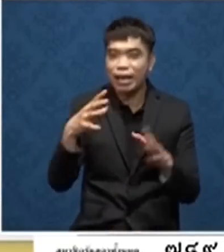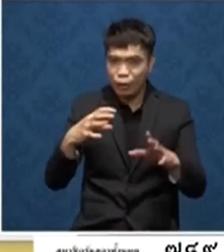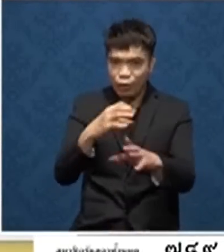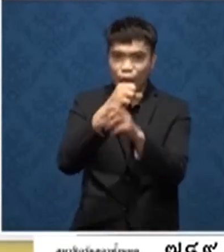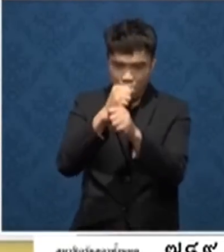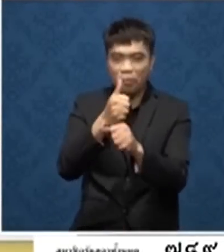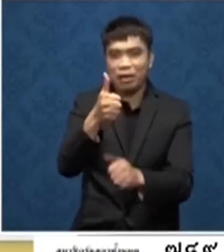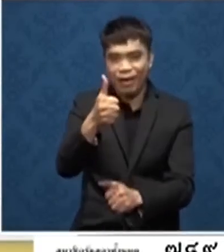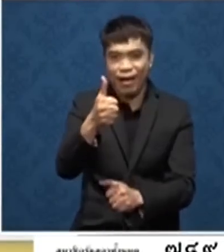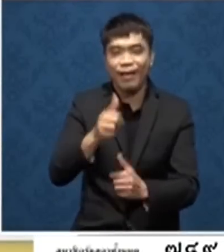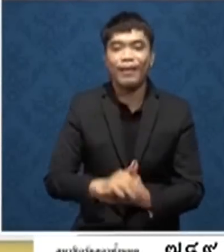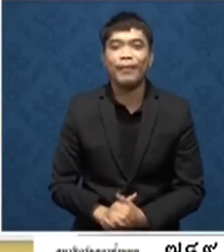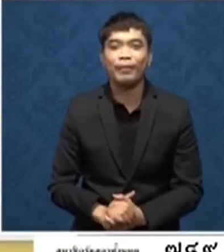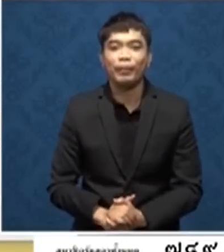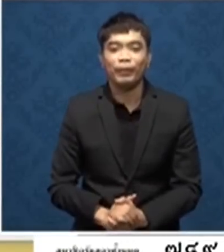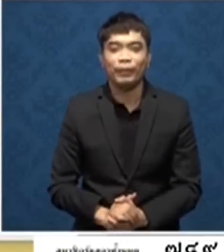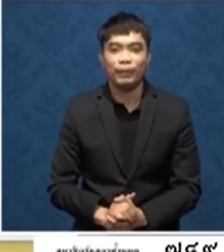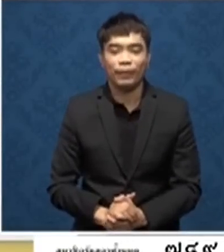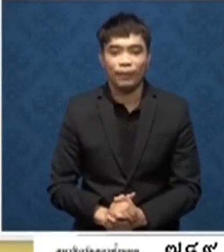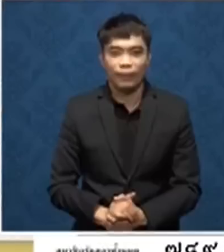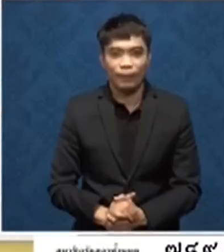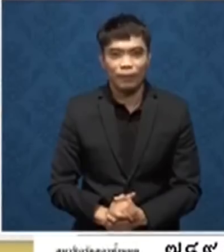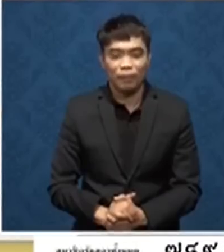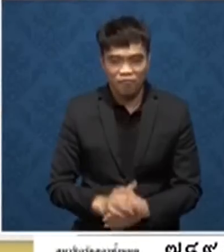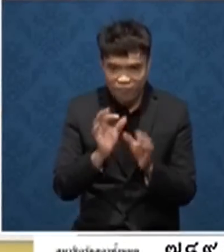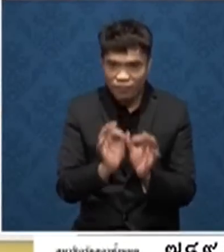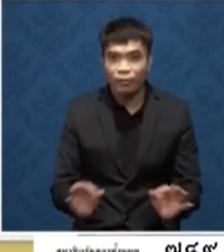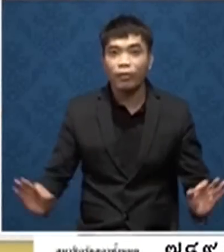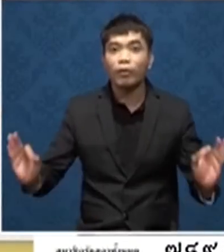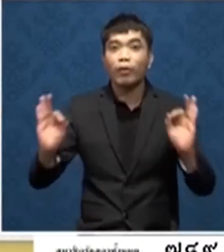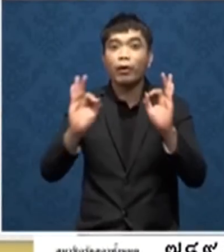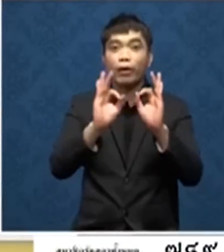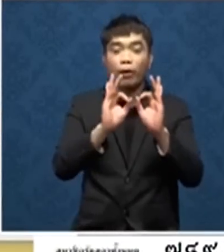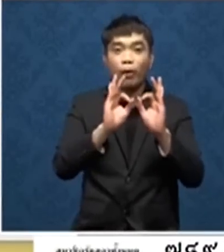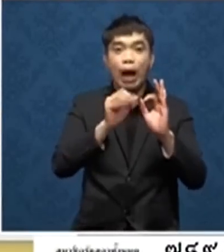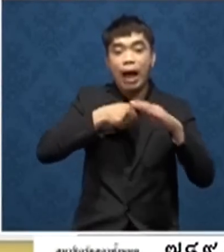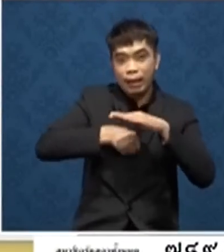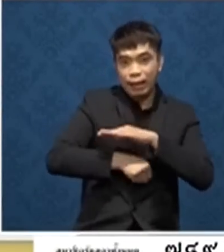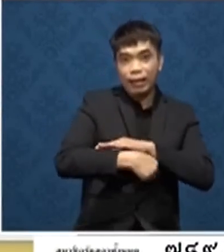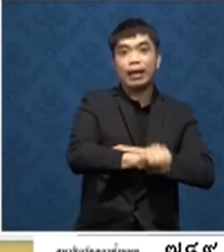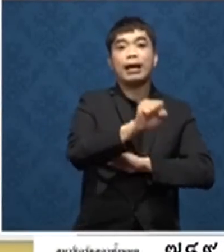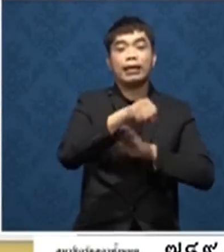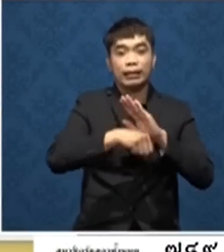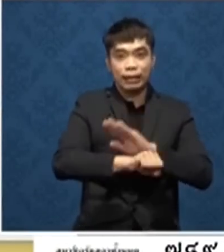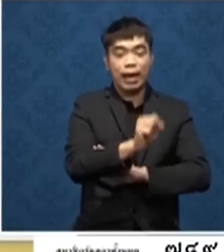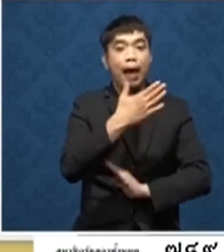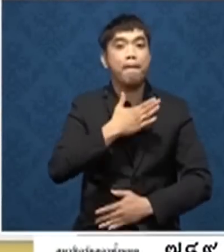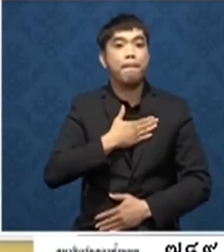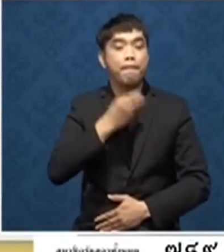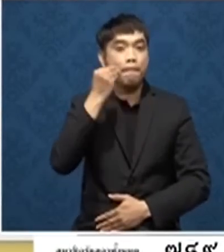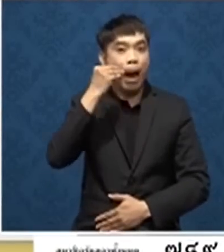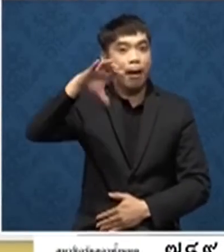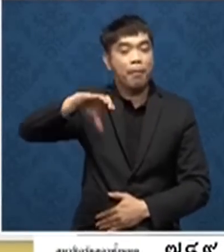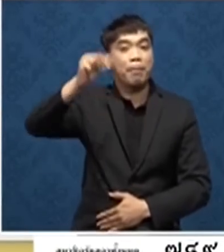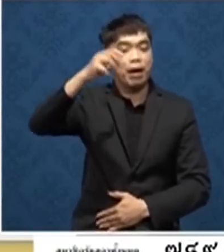ก็จะยิ่งดีมากครับได้ครับแล้วที่สำคัญผมเกิดที่เมืองพระชนกกับจักรีพ่อของรัชกาลที่ 1